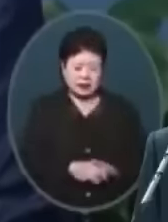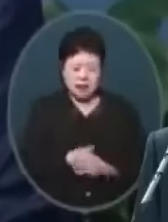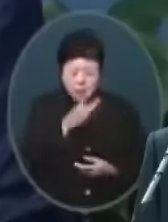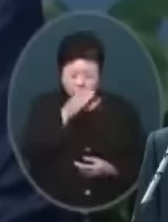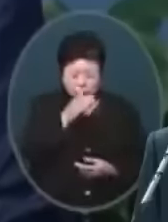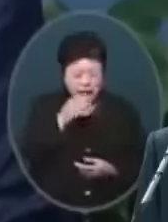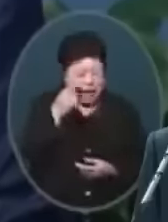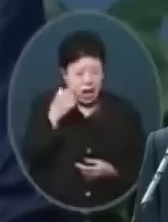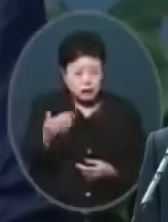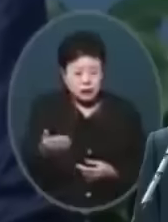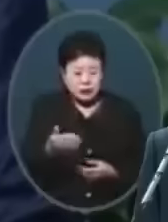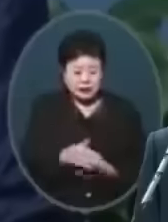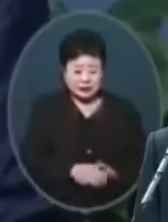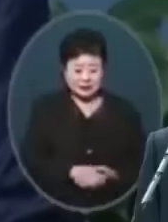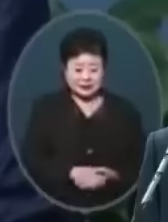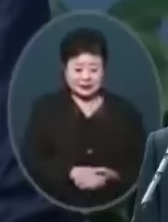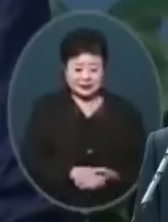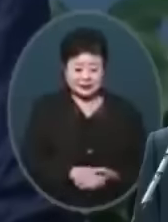바보 아니가?